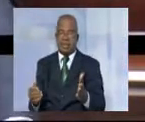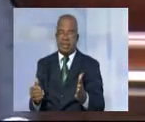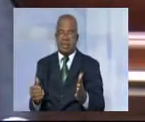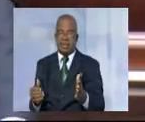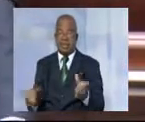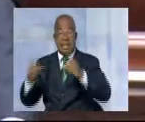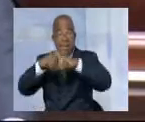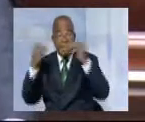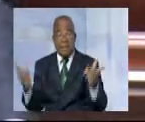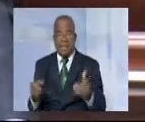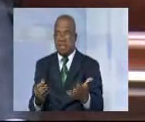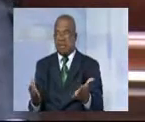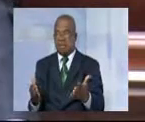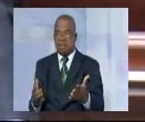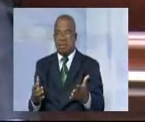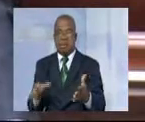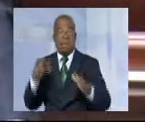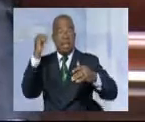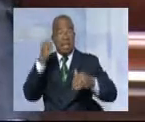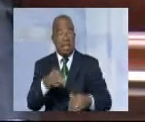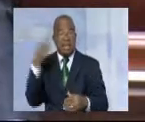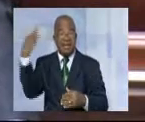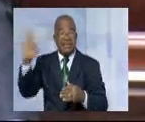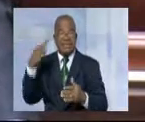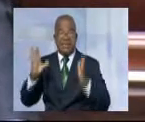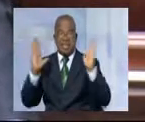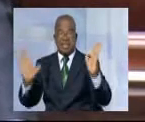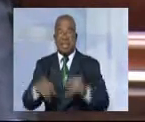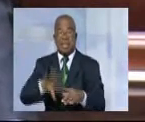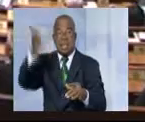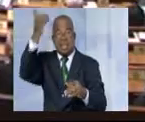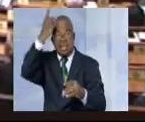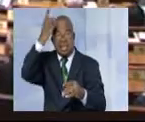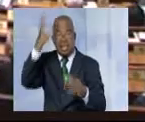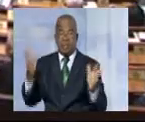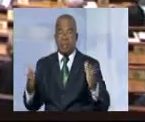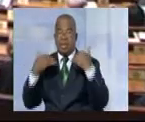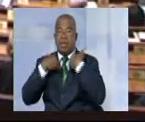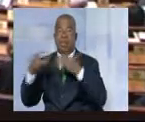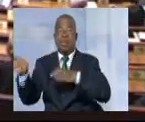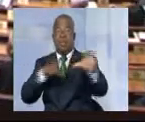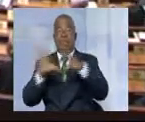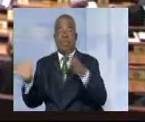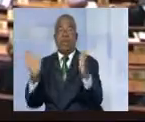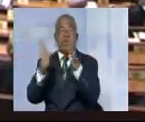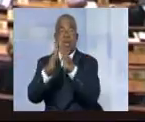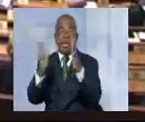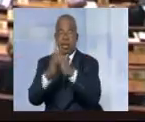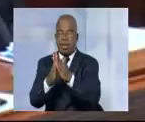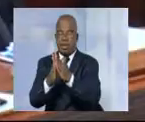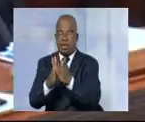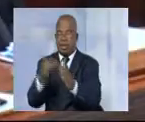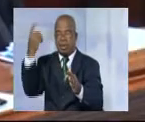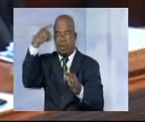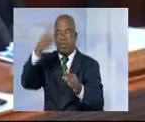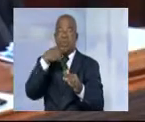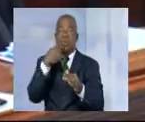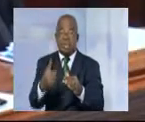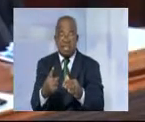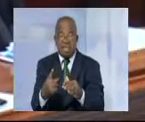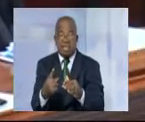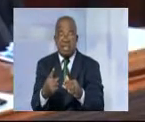soldats tchadiens et nigériens, a été remarquablement menée. La France doit